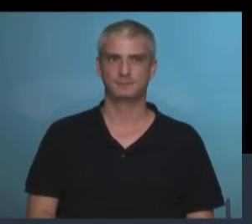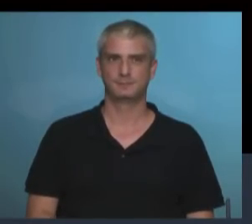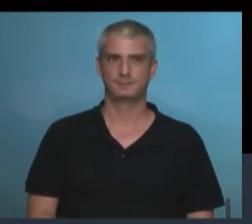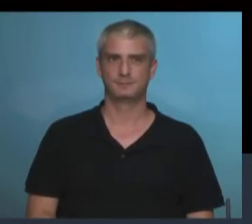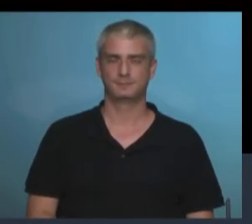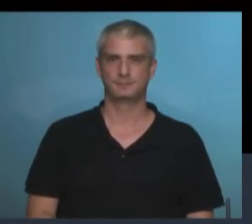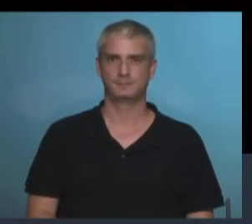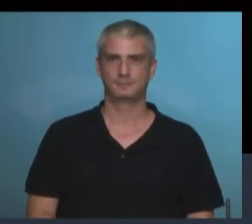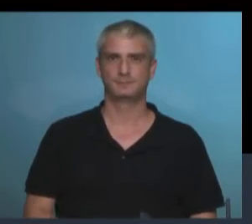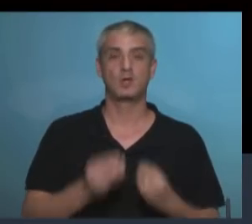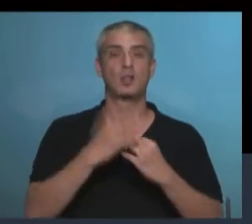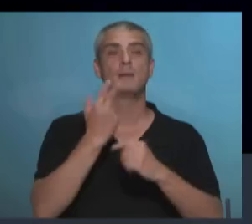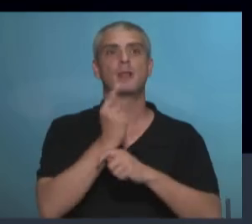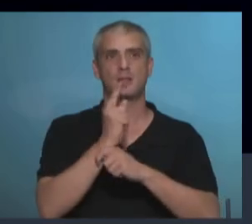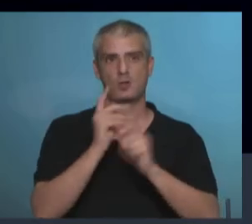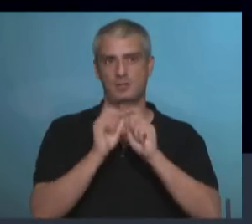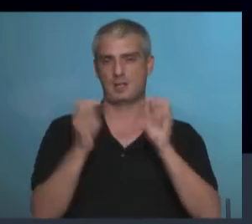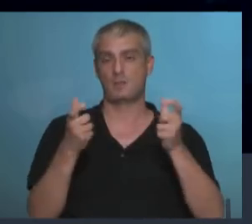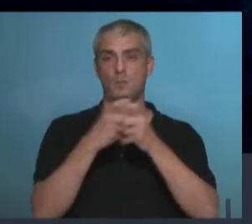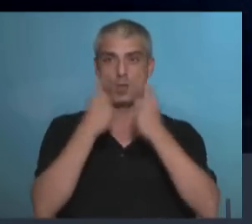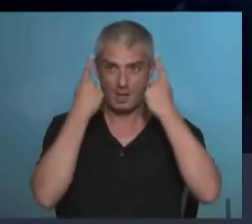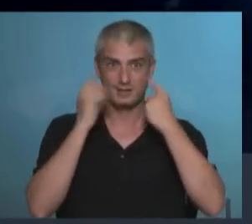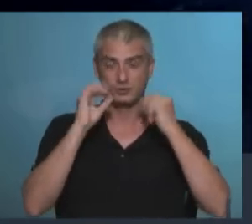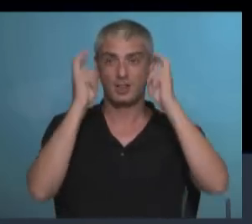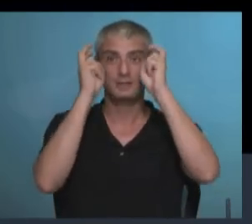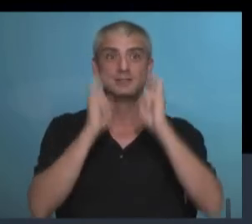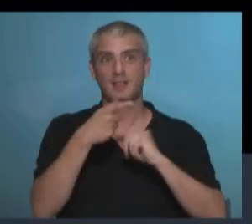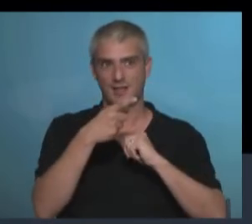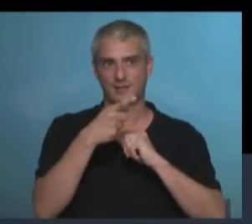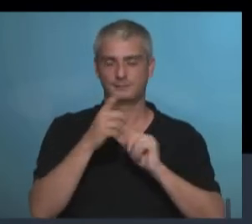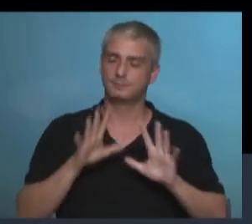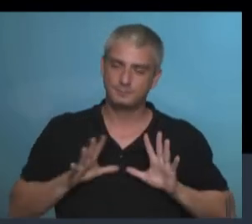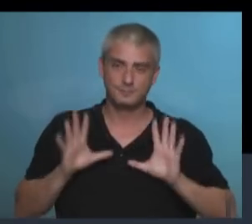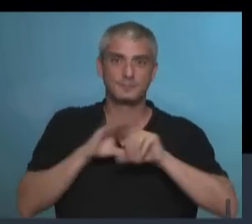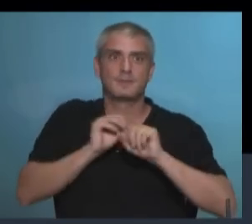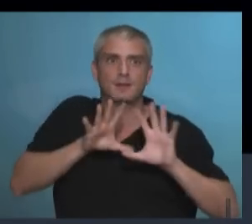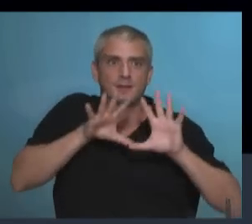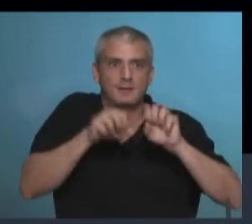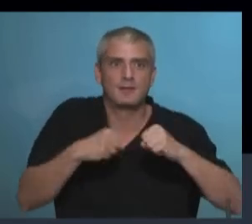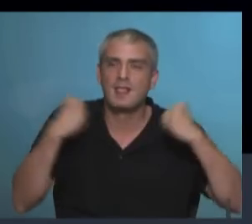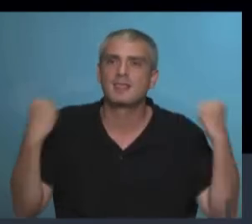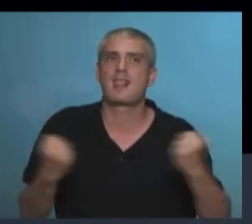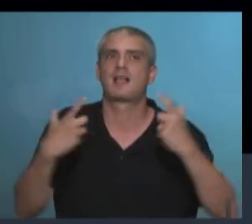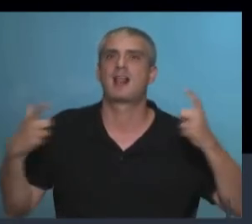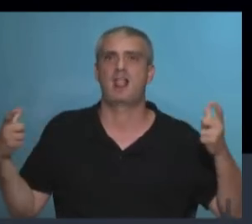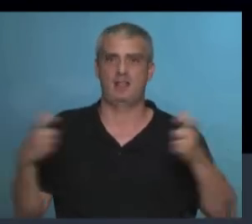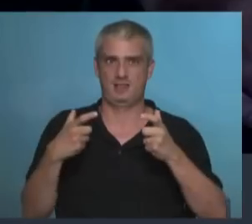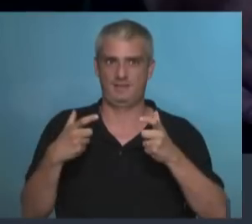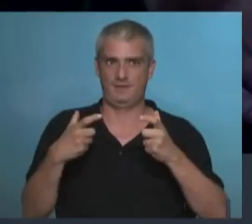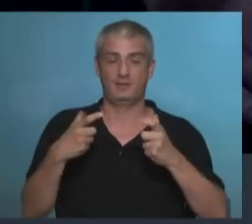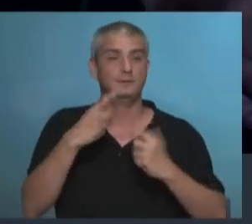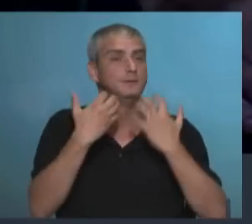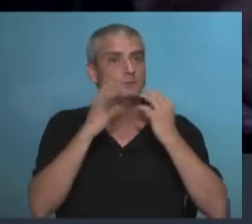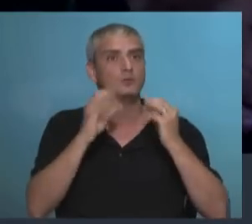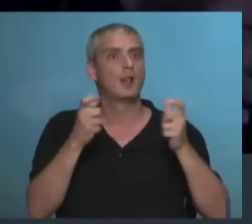בעוד דקות ספורות תתחיל הפלוגה החרדית של צנחנים את הפשיטה הלילית במסגרת התרגיל החטיבתי. זהו סיפורה של